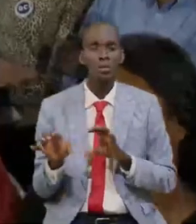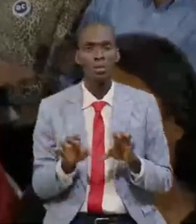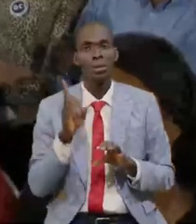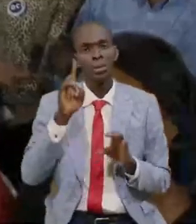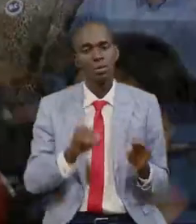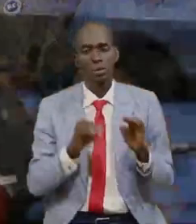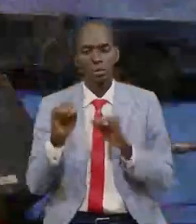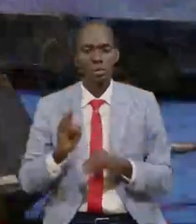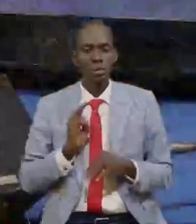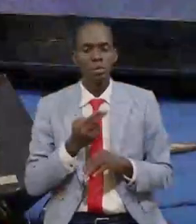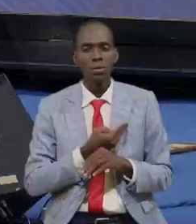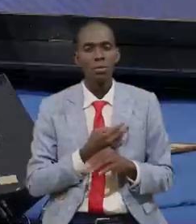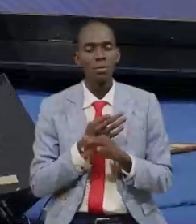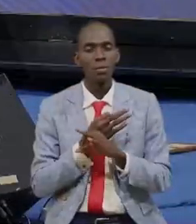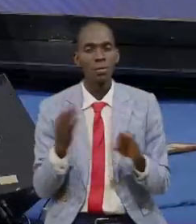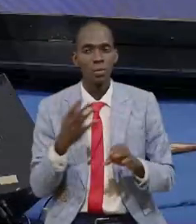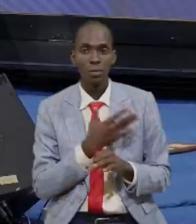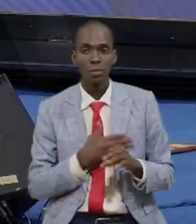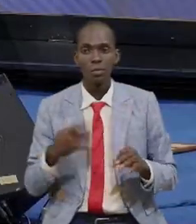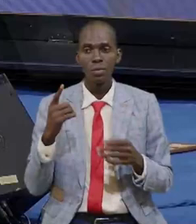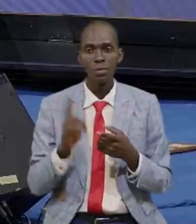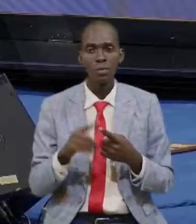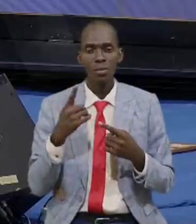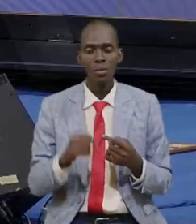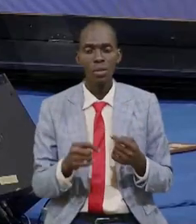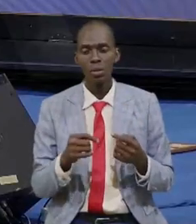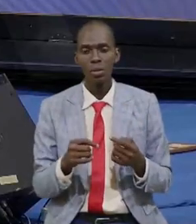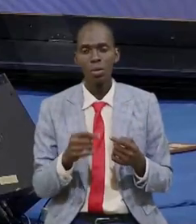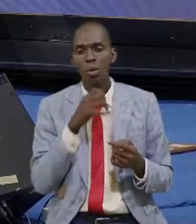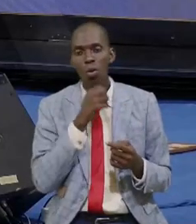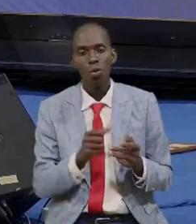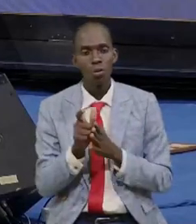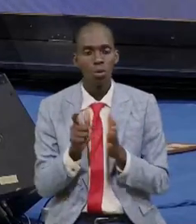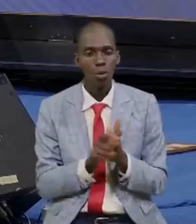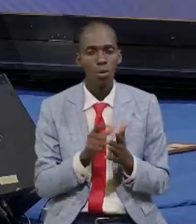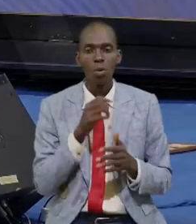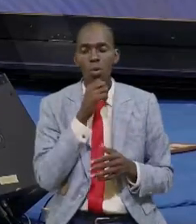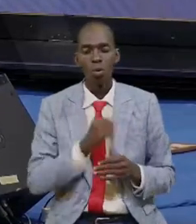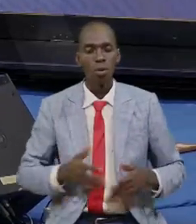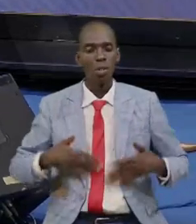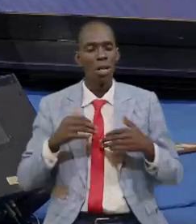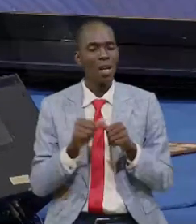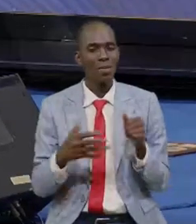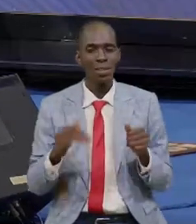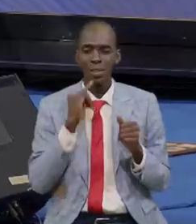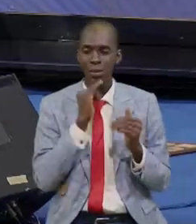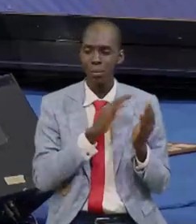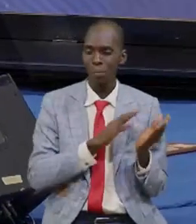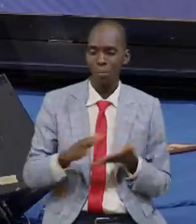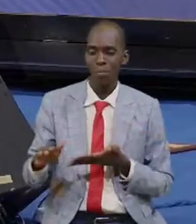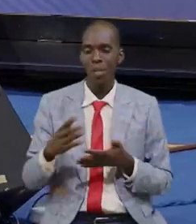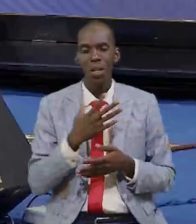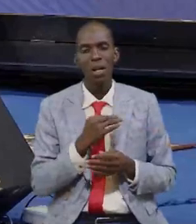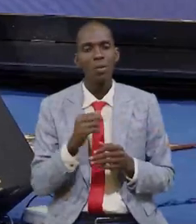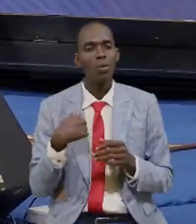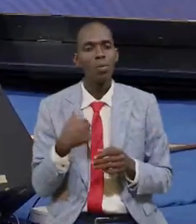affranchi. Et l'ancienne loi, et avec l'ancienne vie, tout est abandonné. Nous